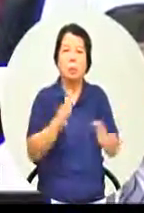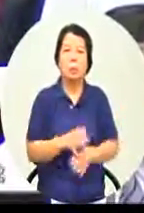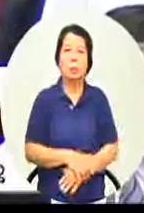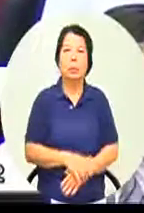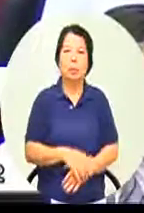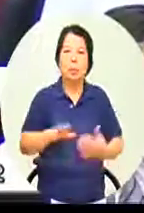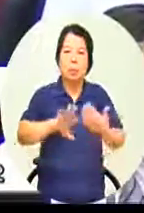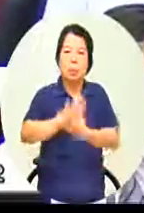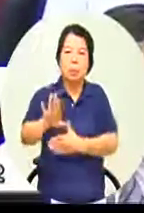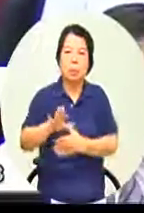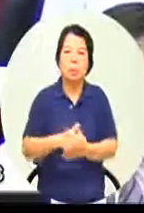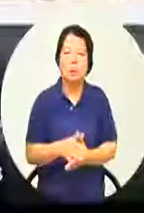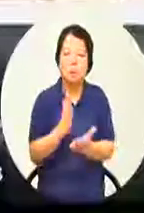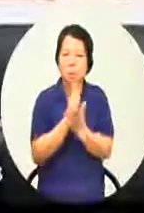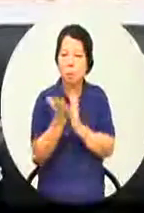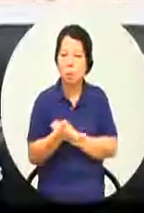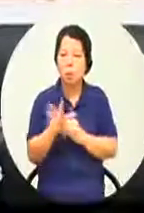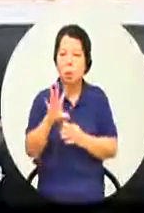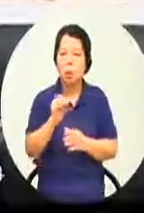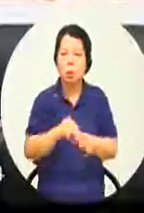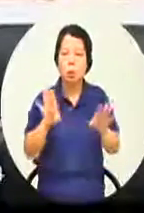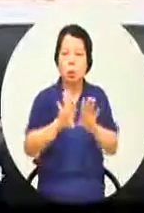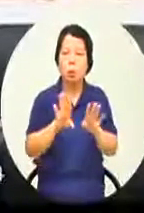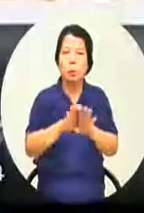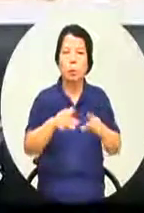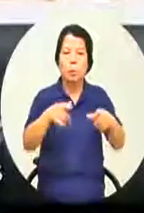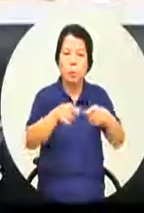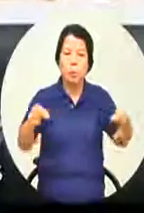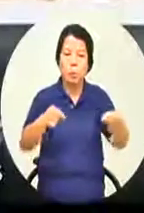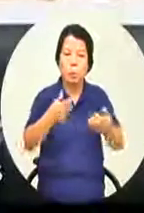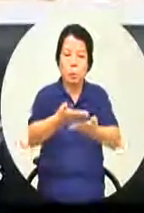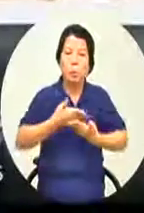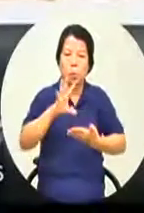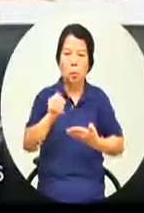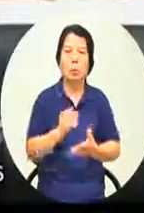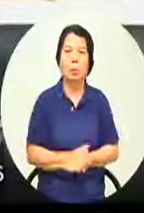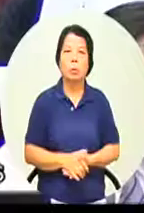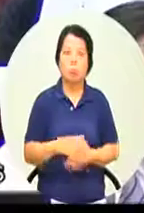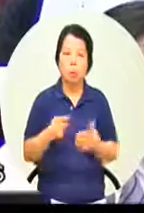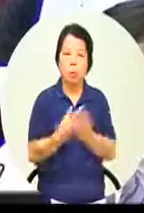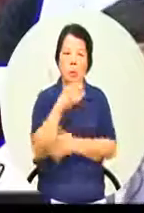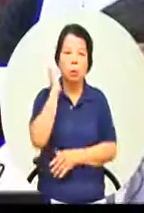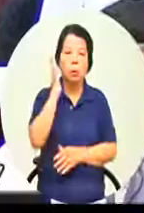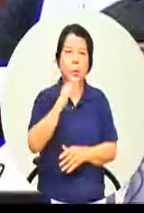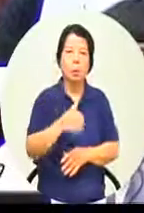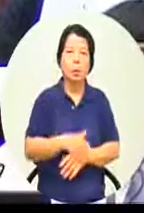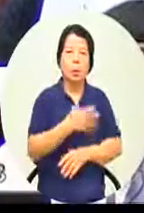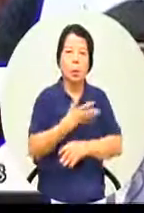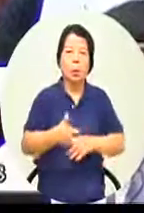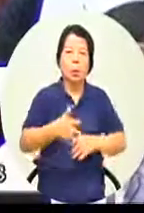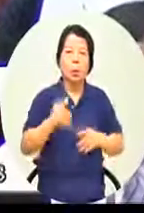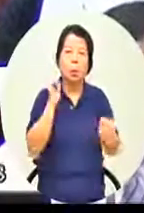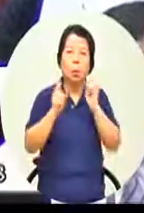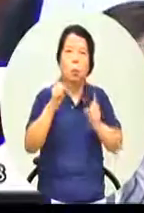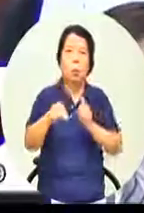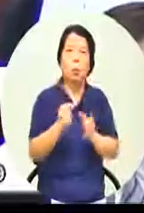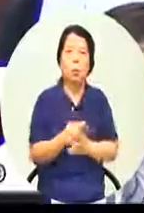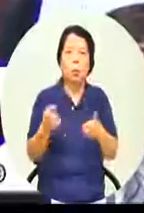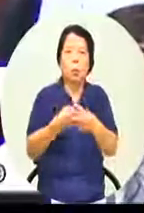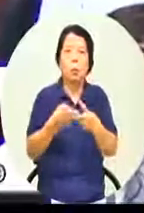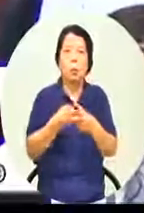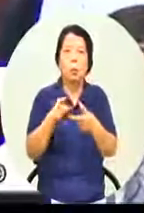其中的哪几项有门票收入，有还是没有？ 其中有一个水域活动的，包括他在那里有一个小小